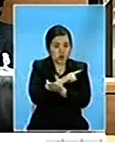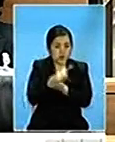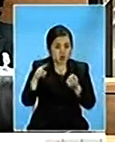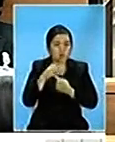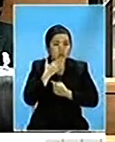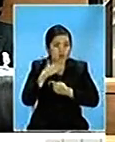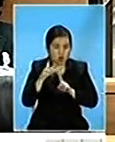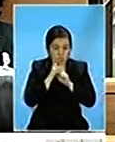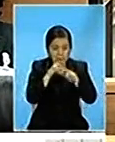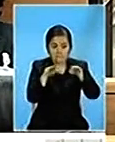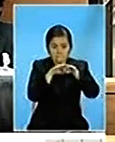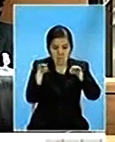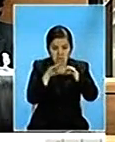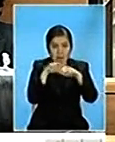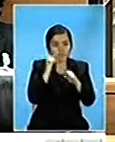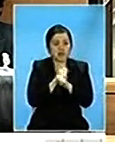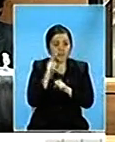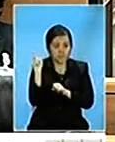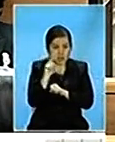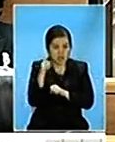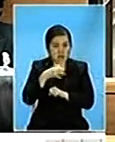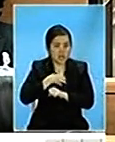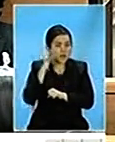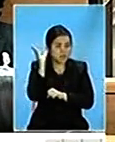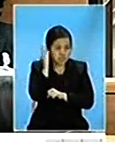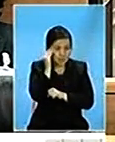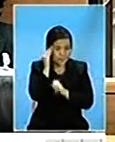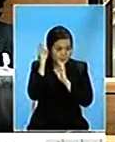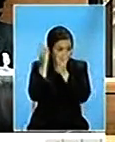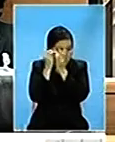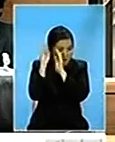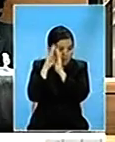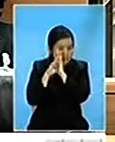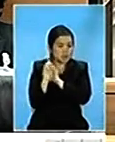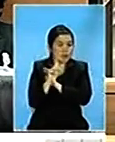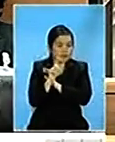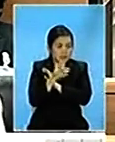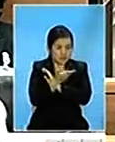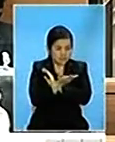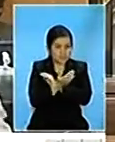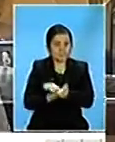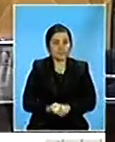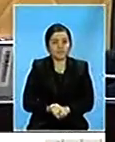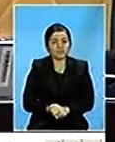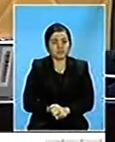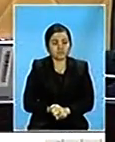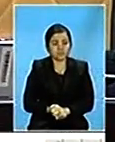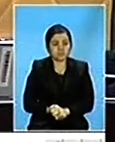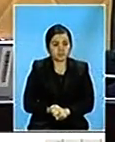างมีมาตรฐานอย่างไรขอทราบรายละเอียดค่ะ ครับเชิญท่านรัฐมนตรี